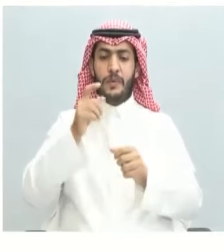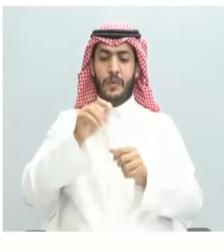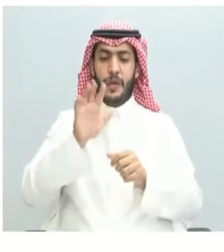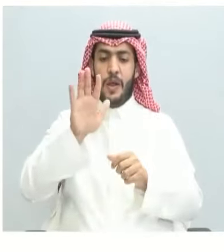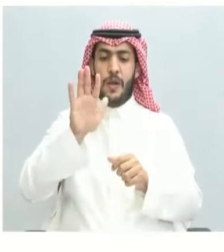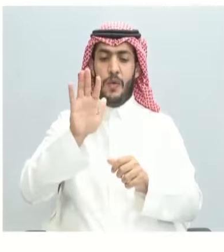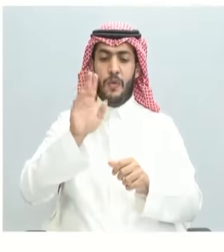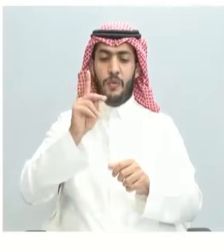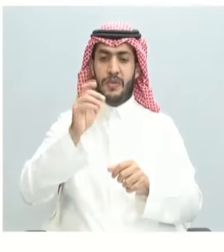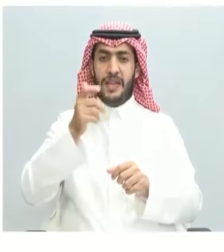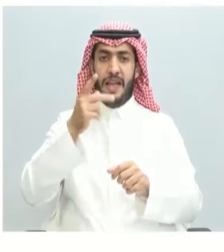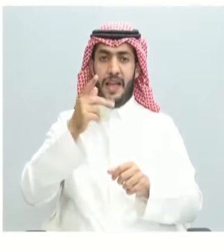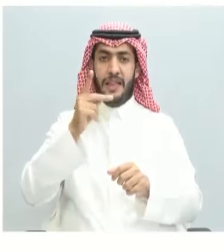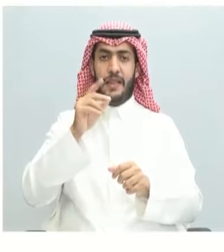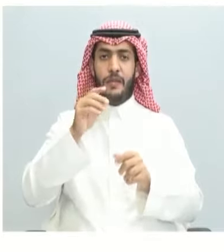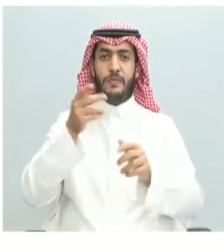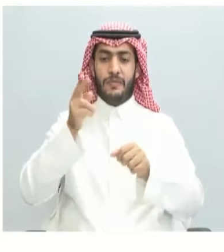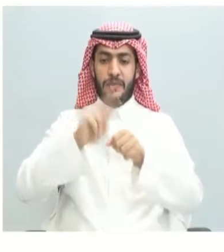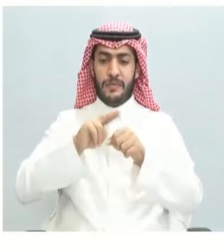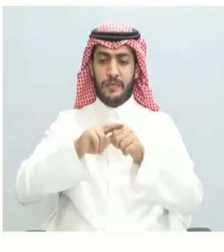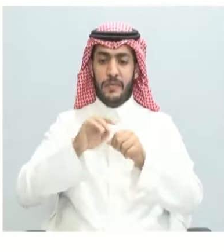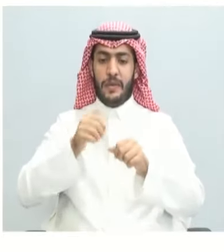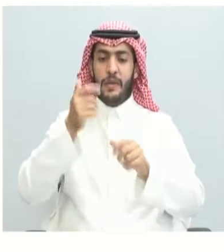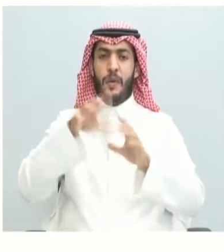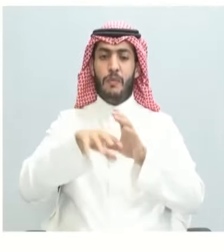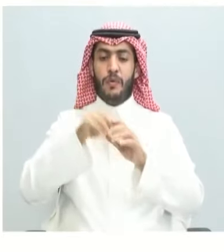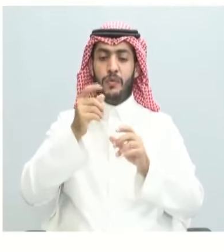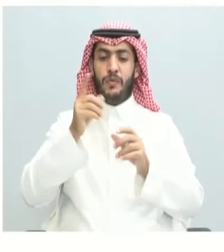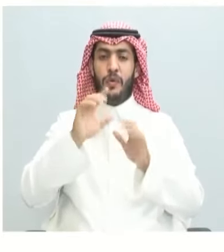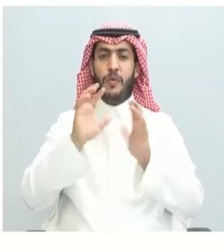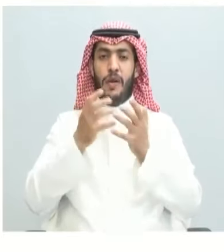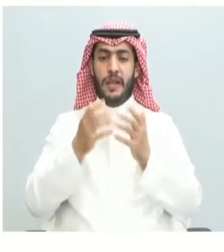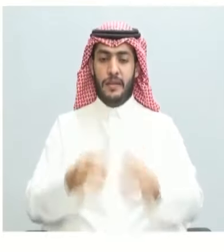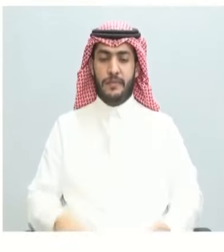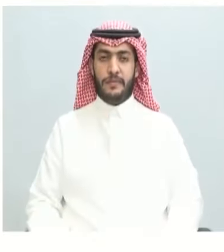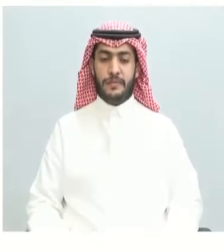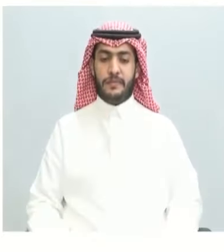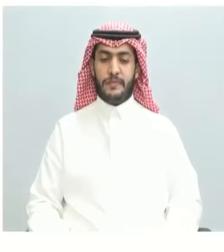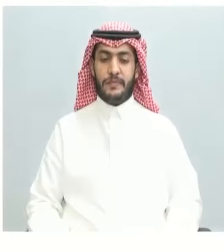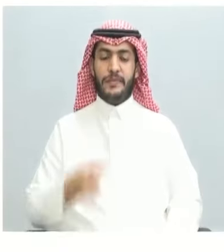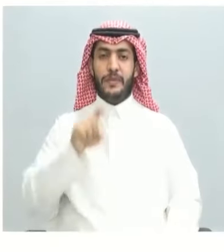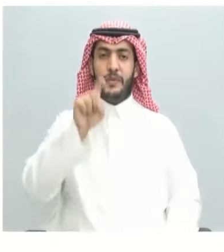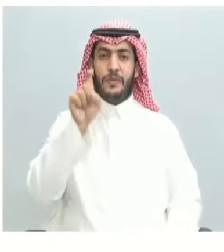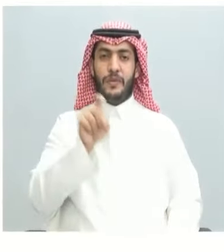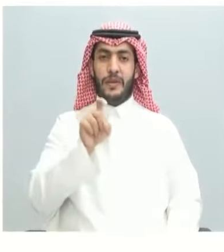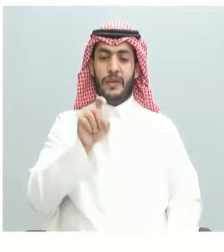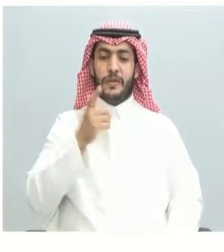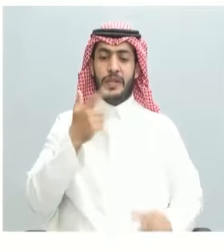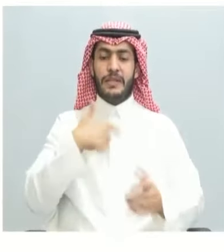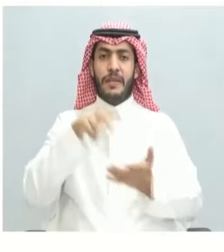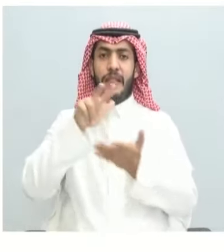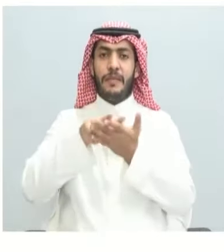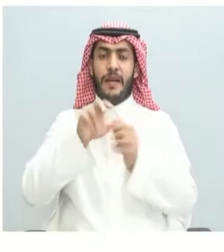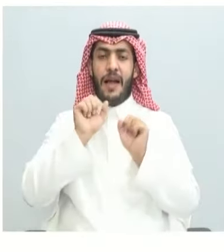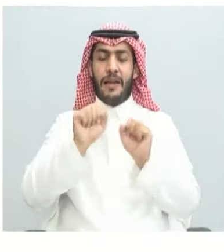المتعدده وايضا راينا كيف نقوم بتنفيذ مشروع الوحده اذا سالنا ما اسم التطبيق